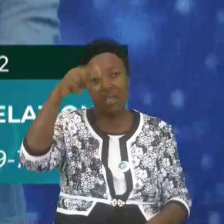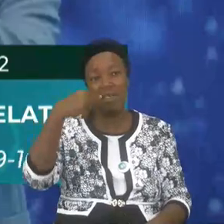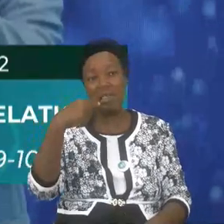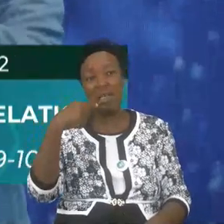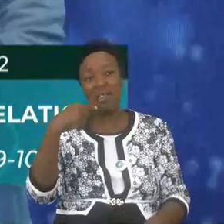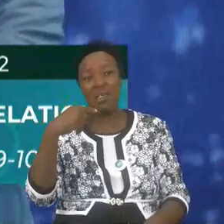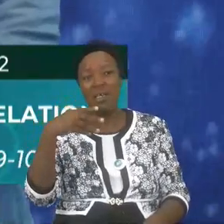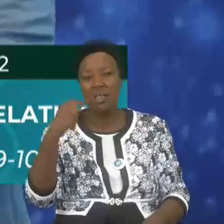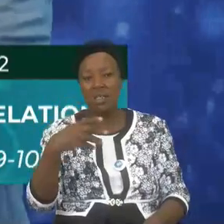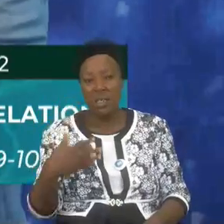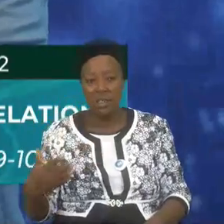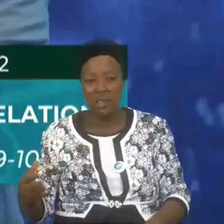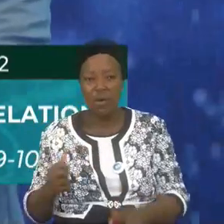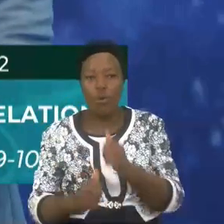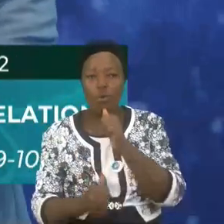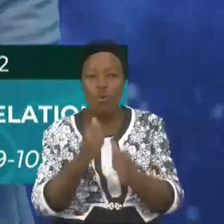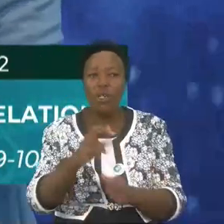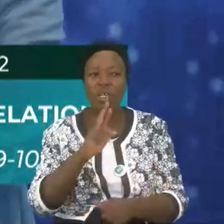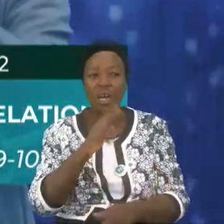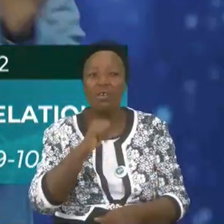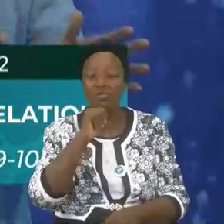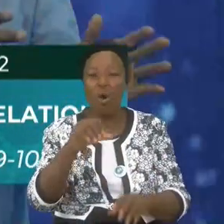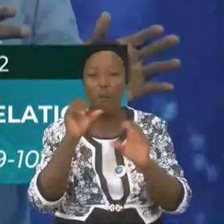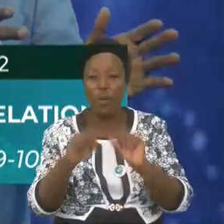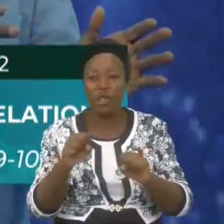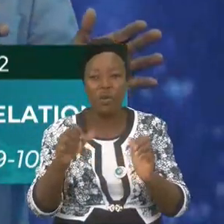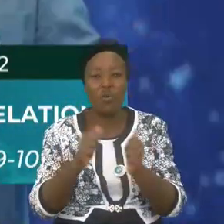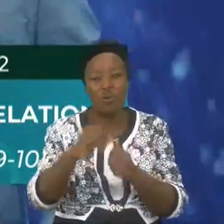Jésus répondit, ce qui est impossible aux hommes